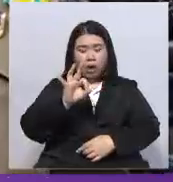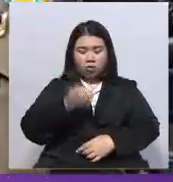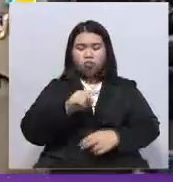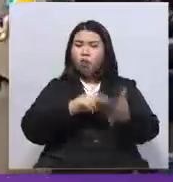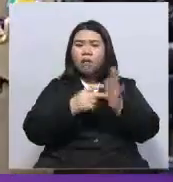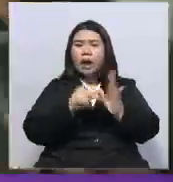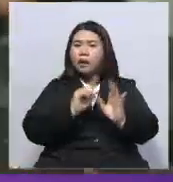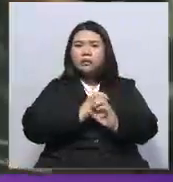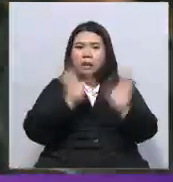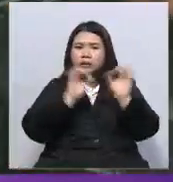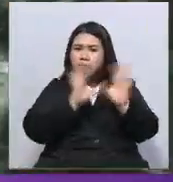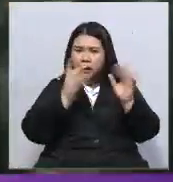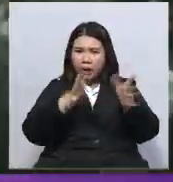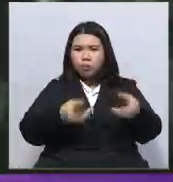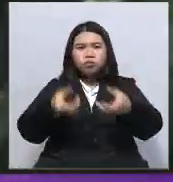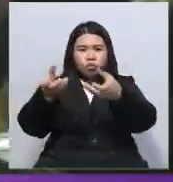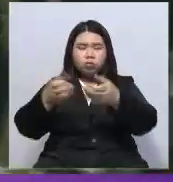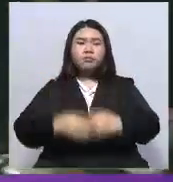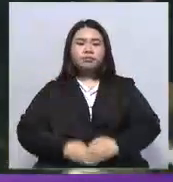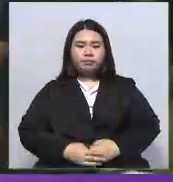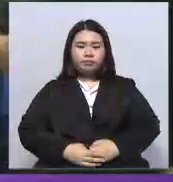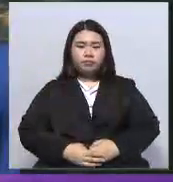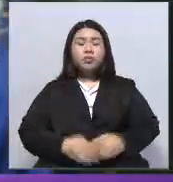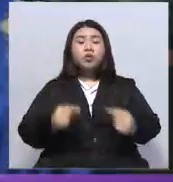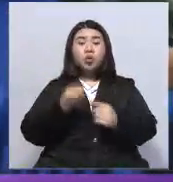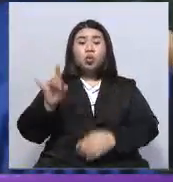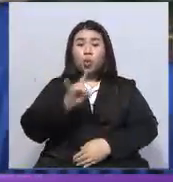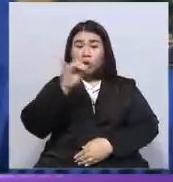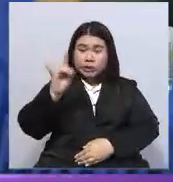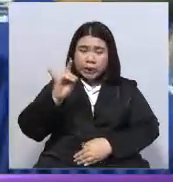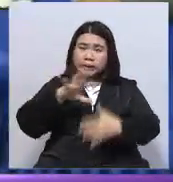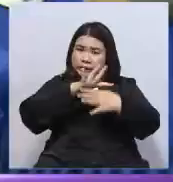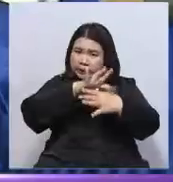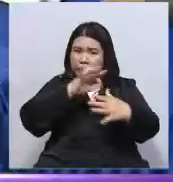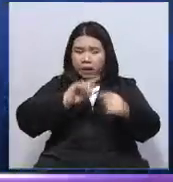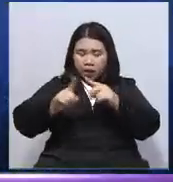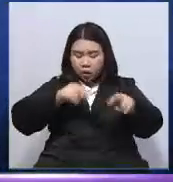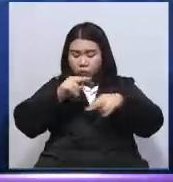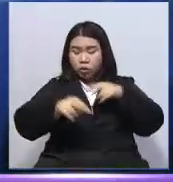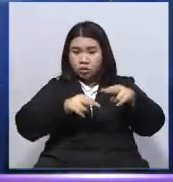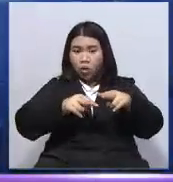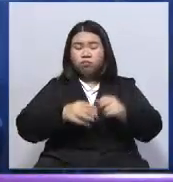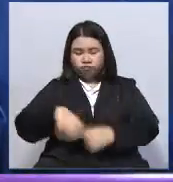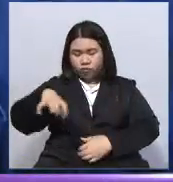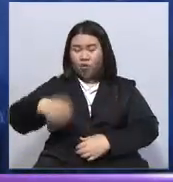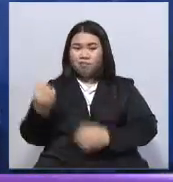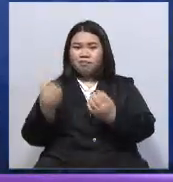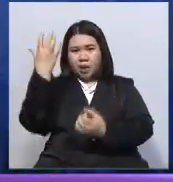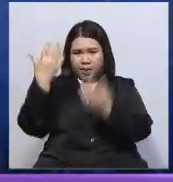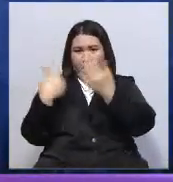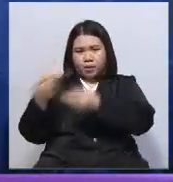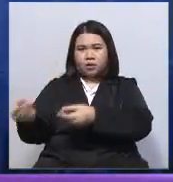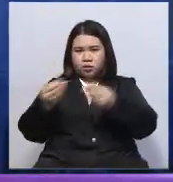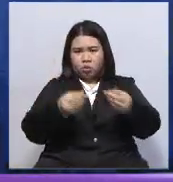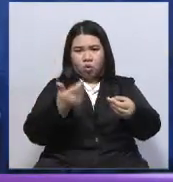างนี ้ส่วนการตรวจซากสัตว์ชิ้นเนื้อและวัตถุพยานอื่นๆทางกรมอุทยานได้ส่งรายงานเบื้องต้นมาแล้ว